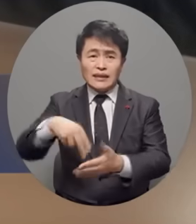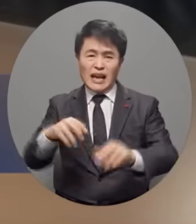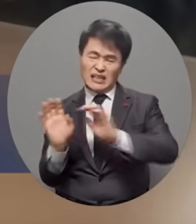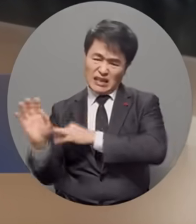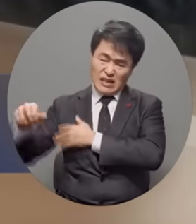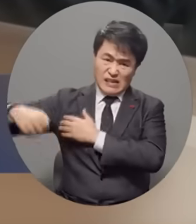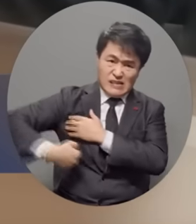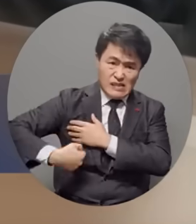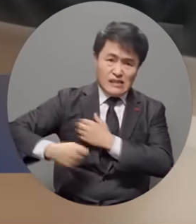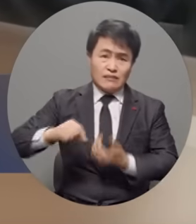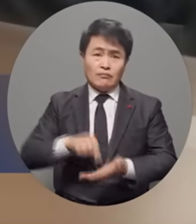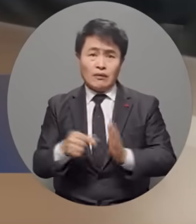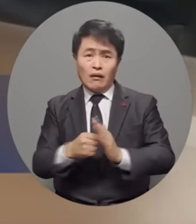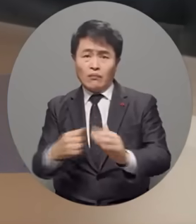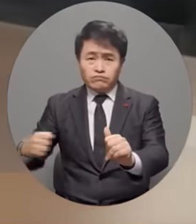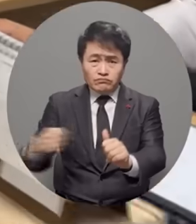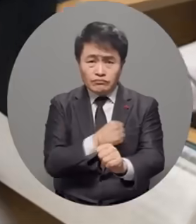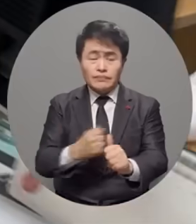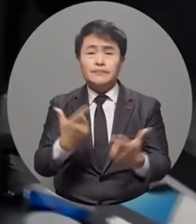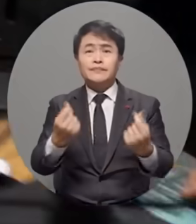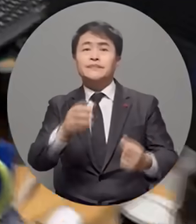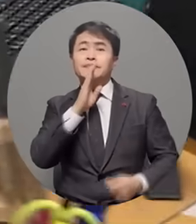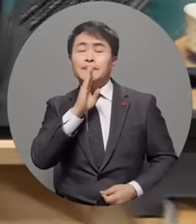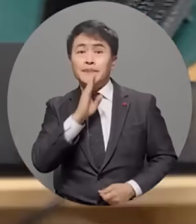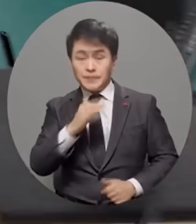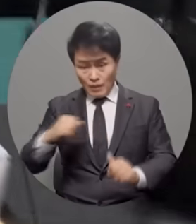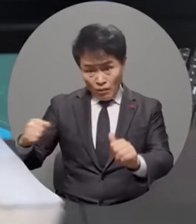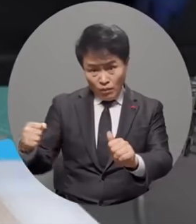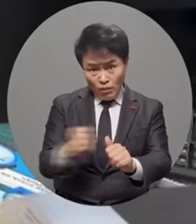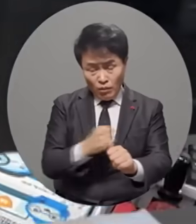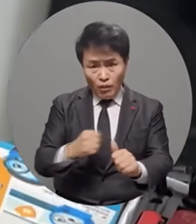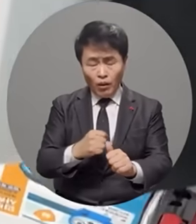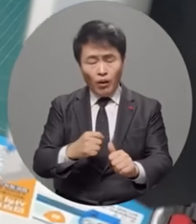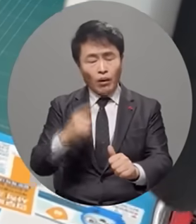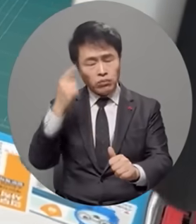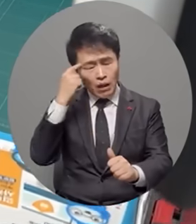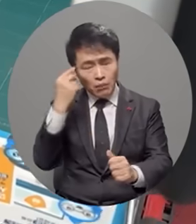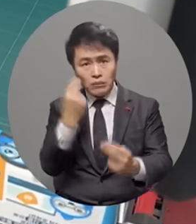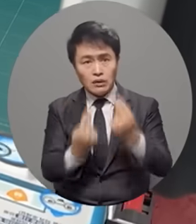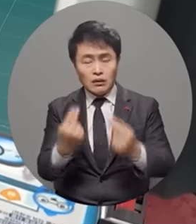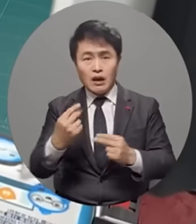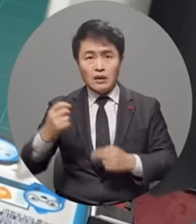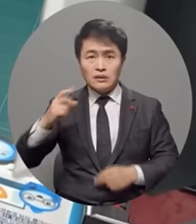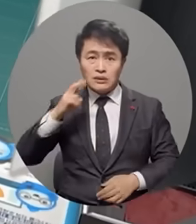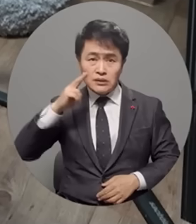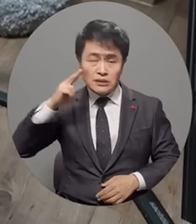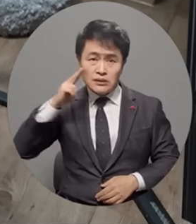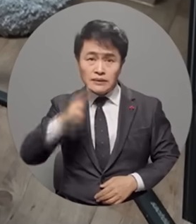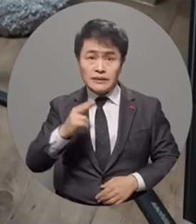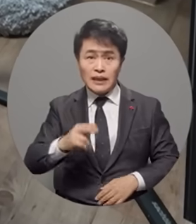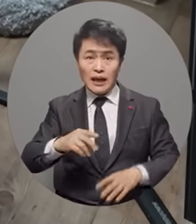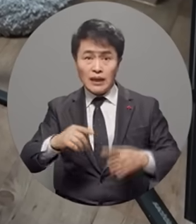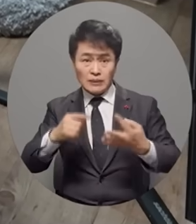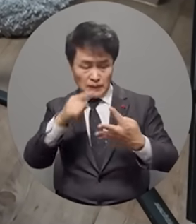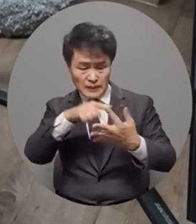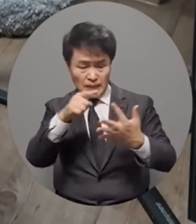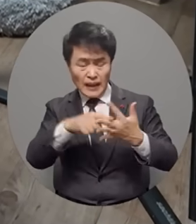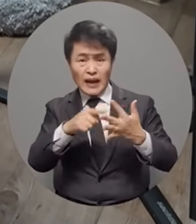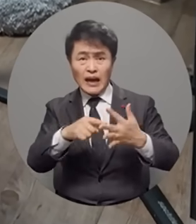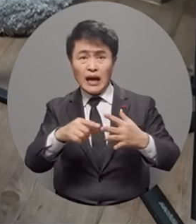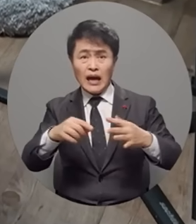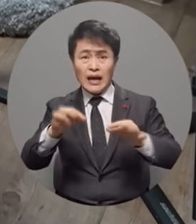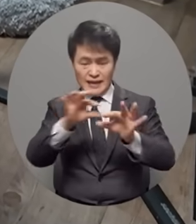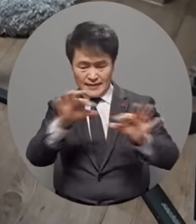이것도 폭력이라는 점 그거 한번 맞습니다. 폭력 수위는 상상을 초월했습니다. 손가락 마디 사이를 자를